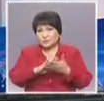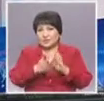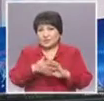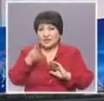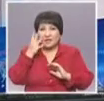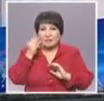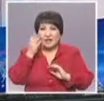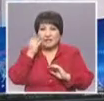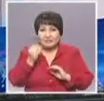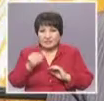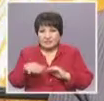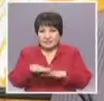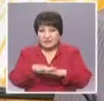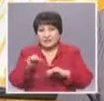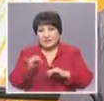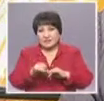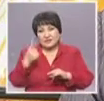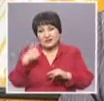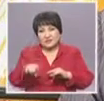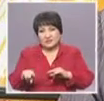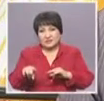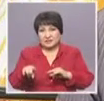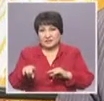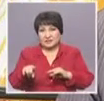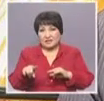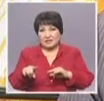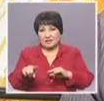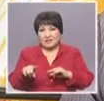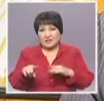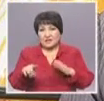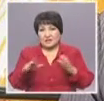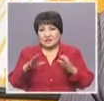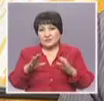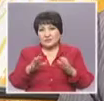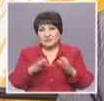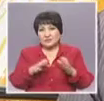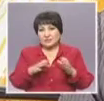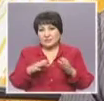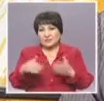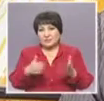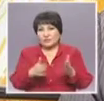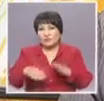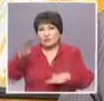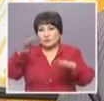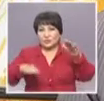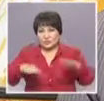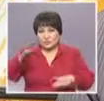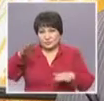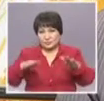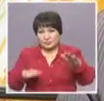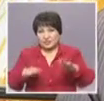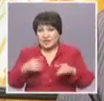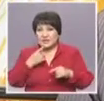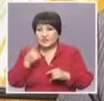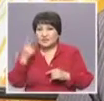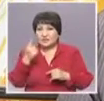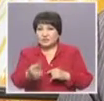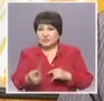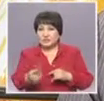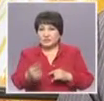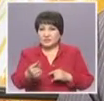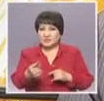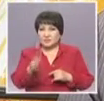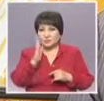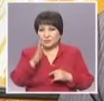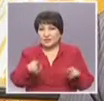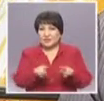и именно разные профили высот. И протяженность будет такая же, как и в прошлом